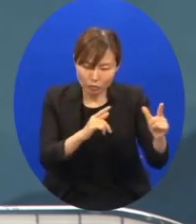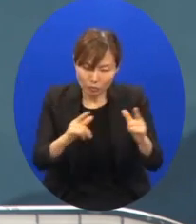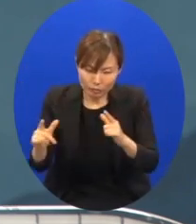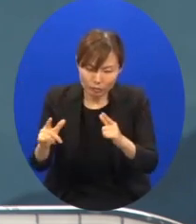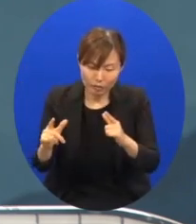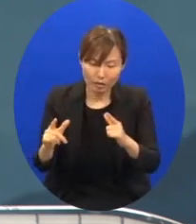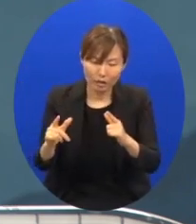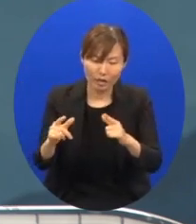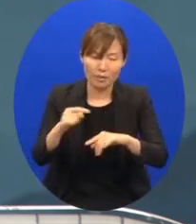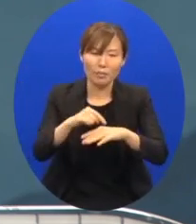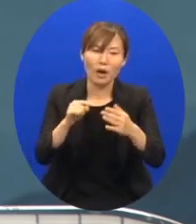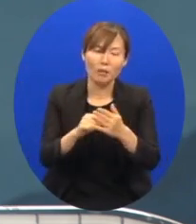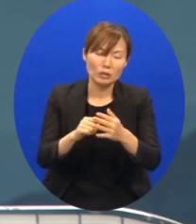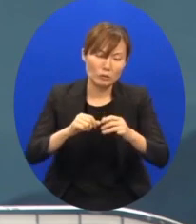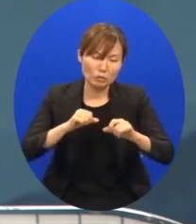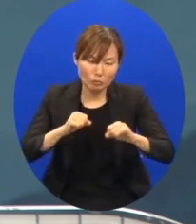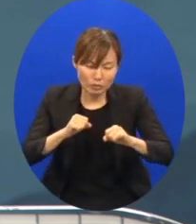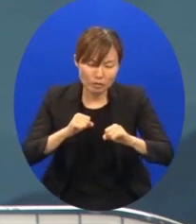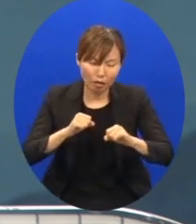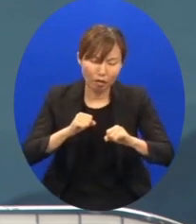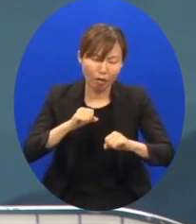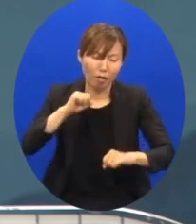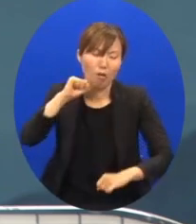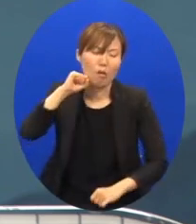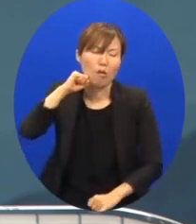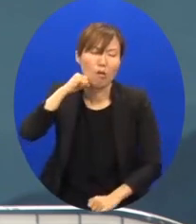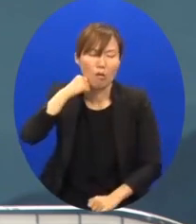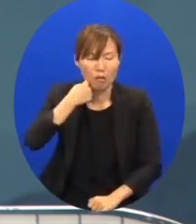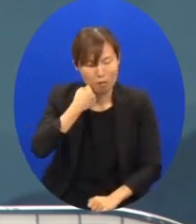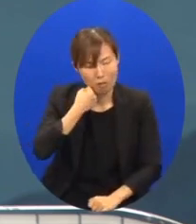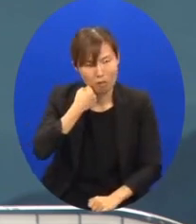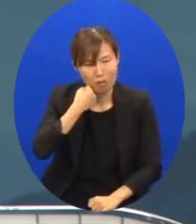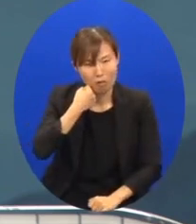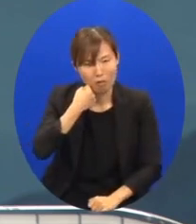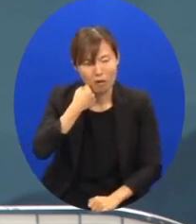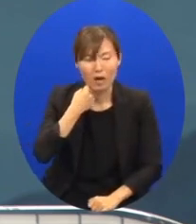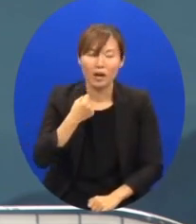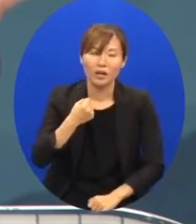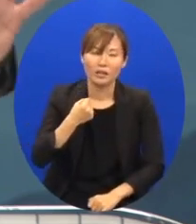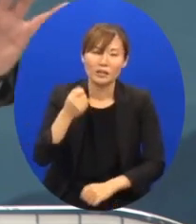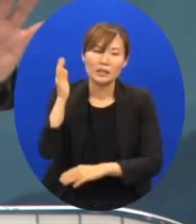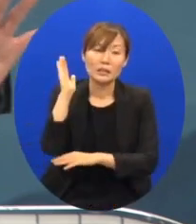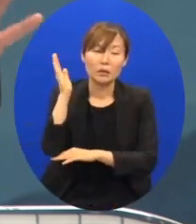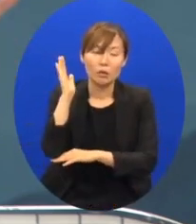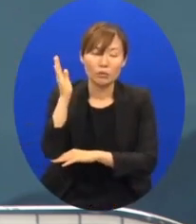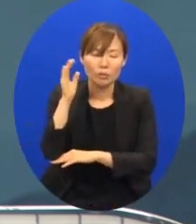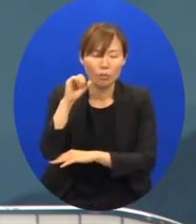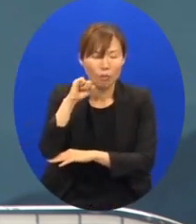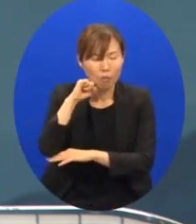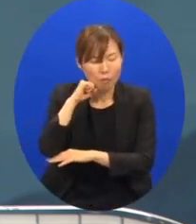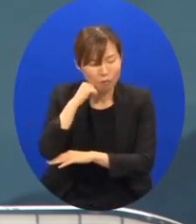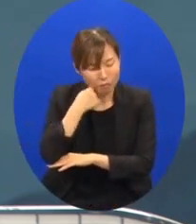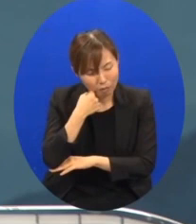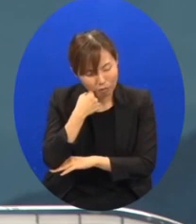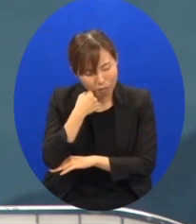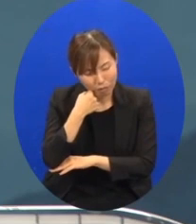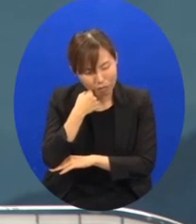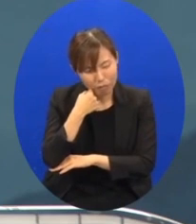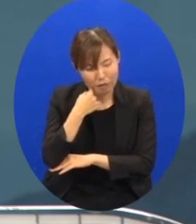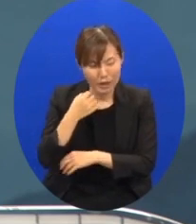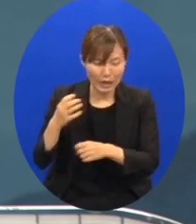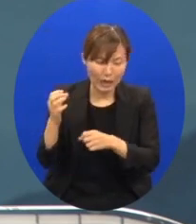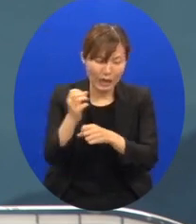없었구나 어떻게 하면 도대체 설교를 제대로 할 수 있을까 설교는 저에게 무거운 짐이 고 아주